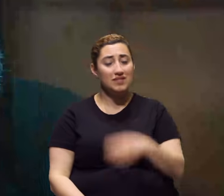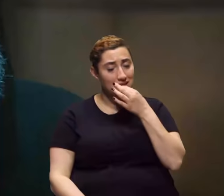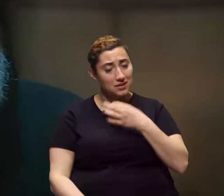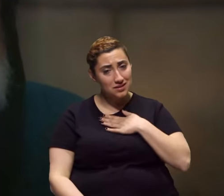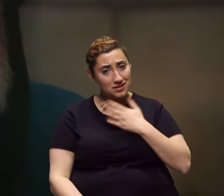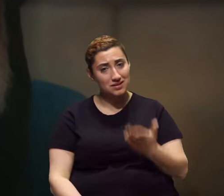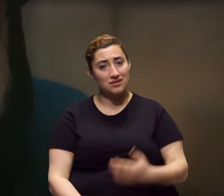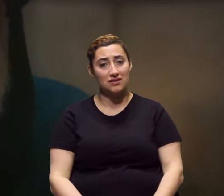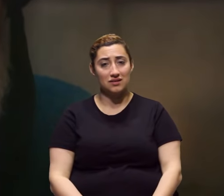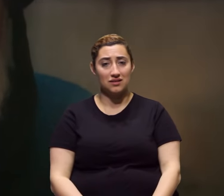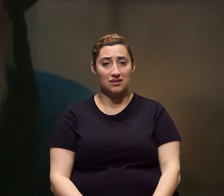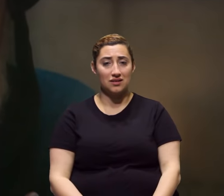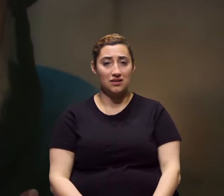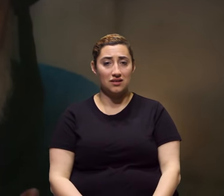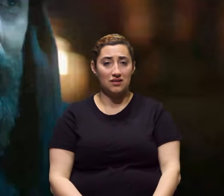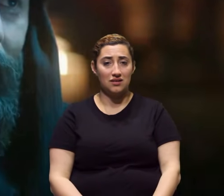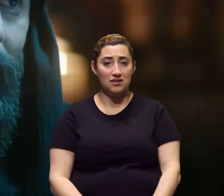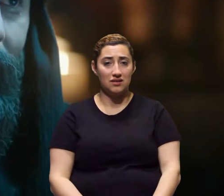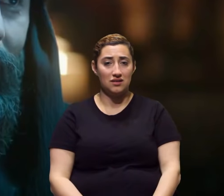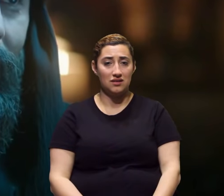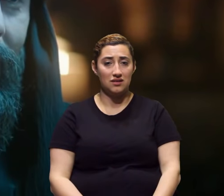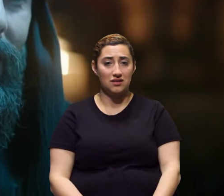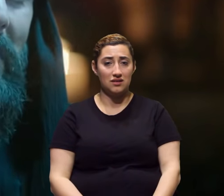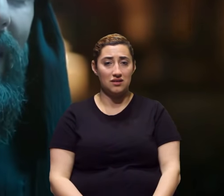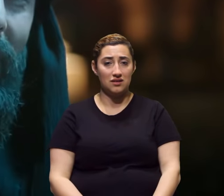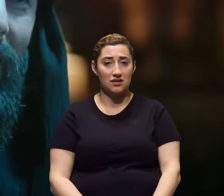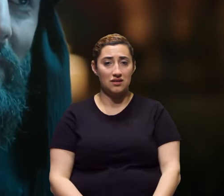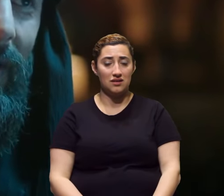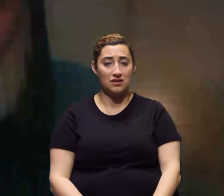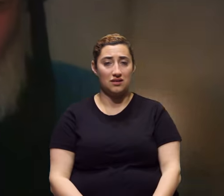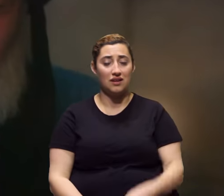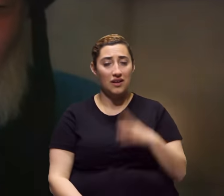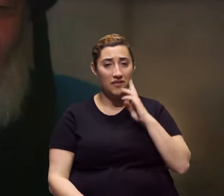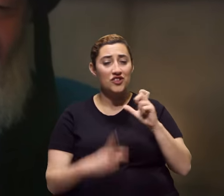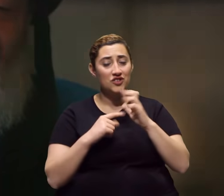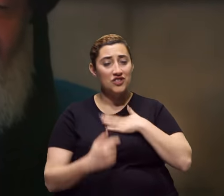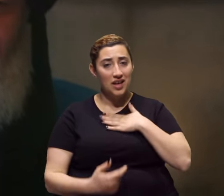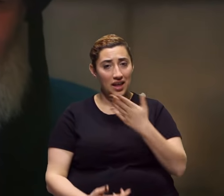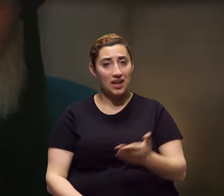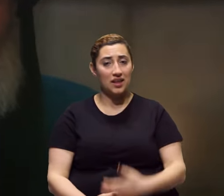Destur. Şeyh elini kalbine koydu. Himmet şeyhim.